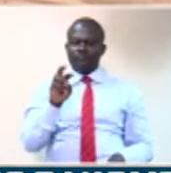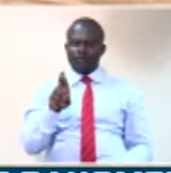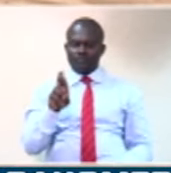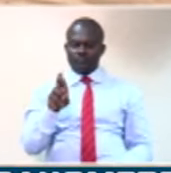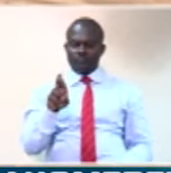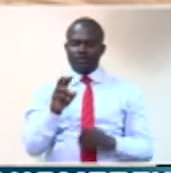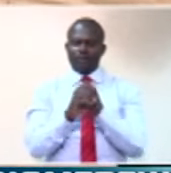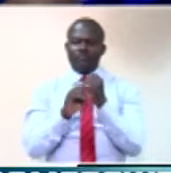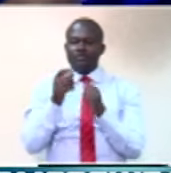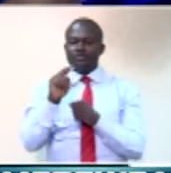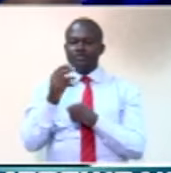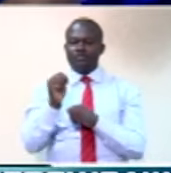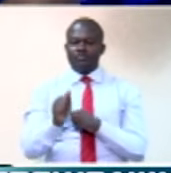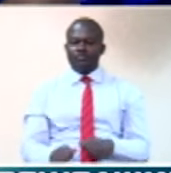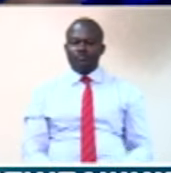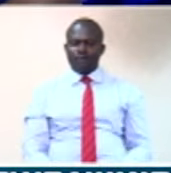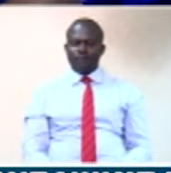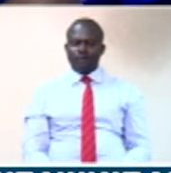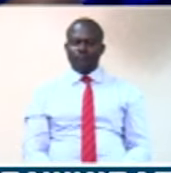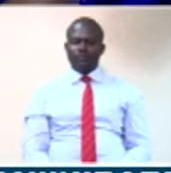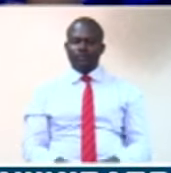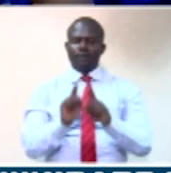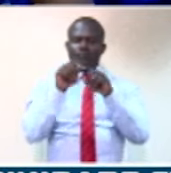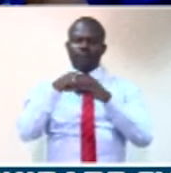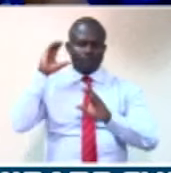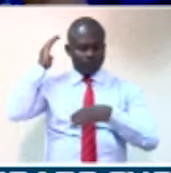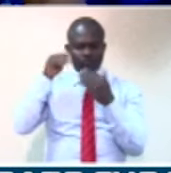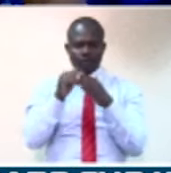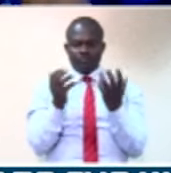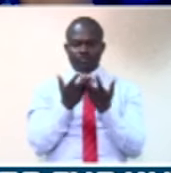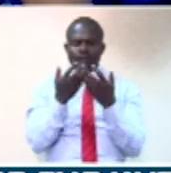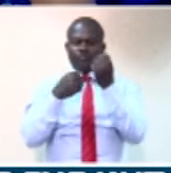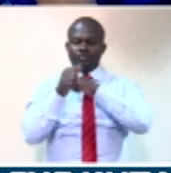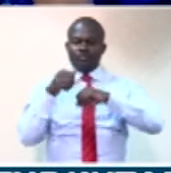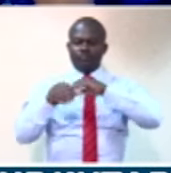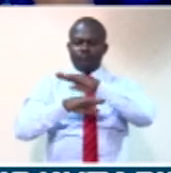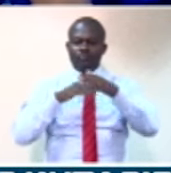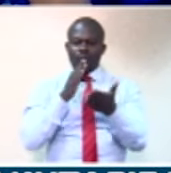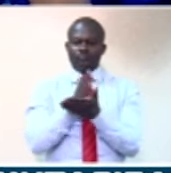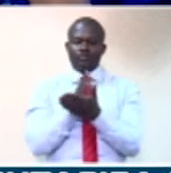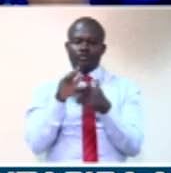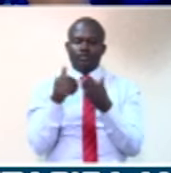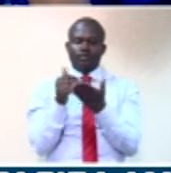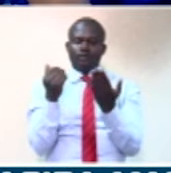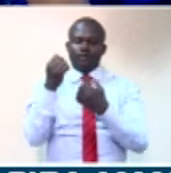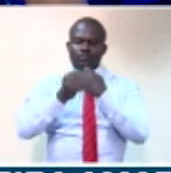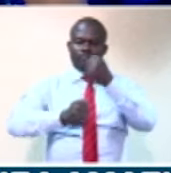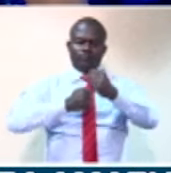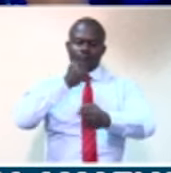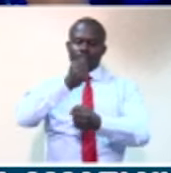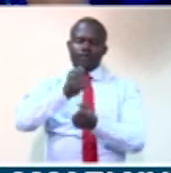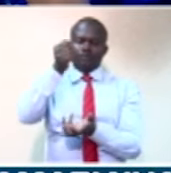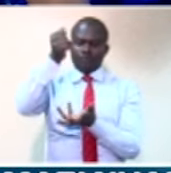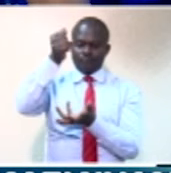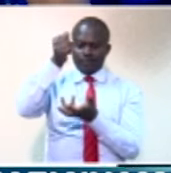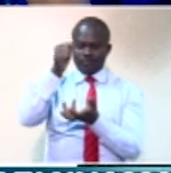Rwanda mu karere ka Ngoma. Tujye mu makuru ajyanye n'ibikorwa remezo. Nibyo Gloria, uyu mwaka w'ingengo